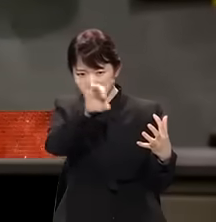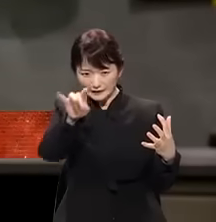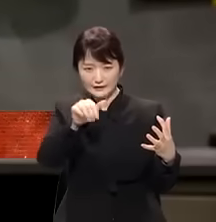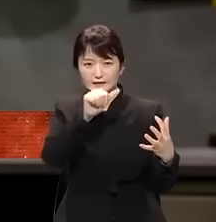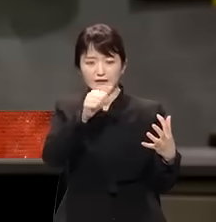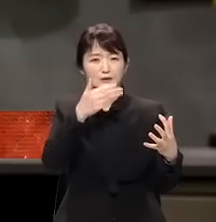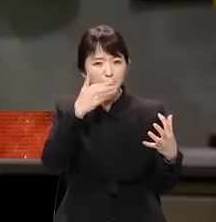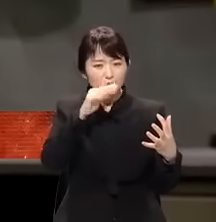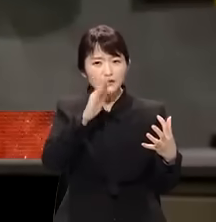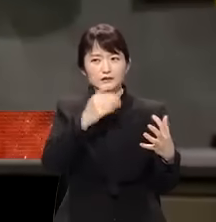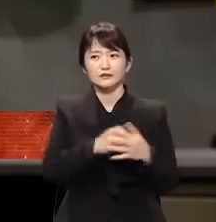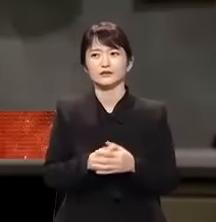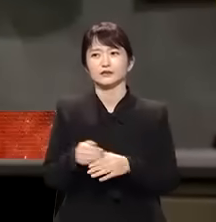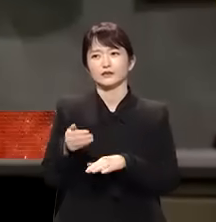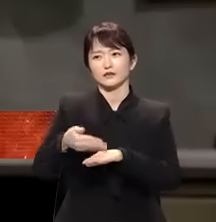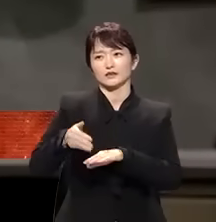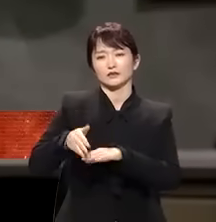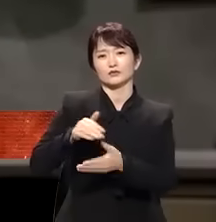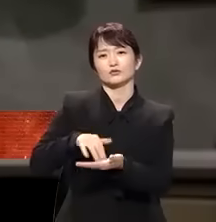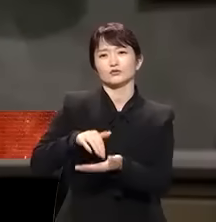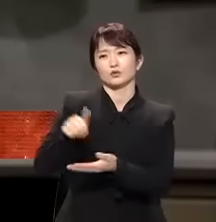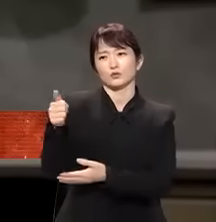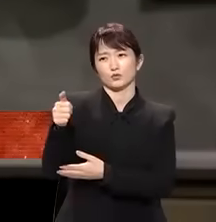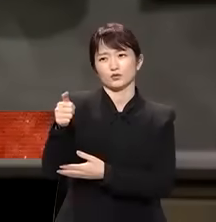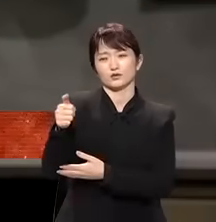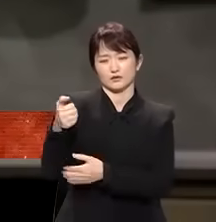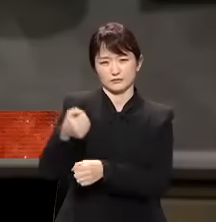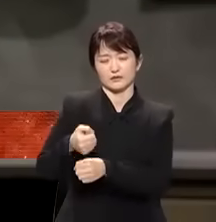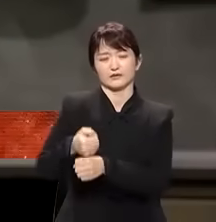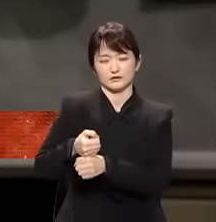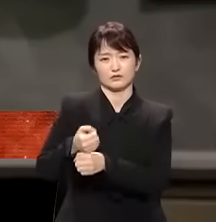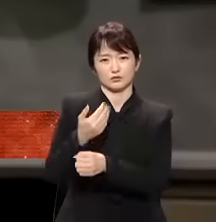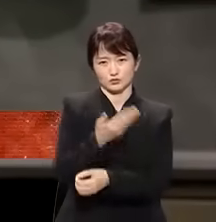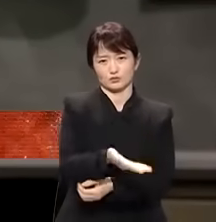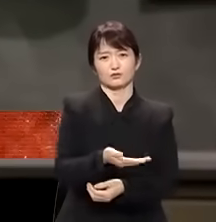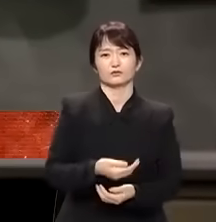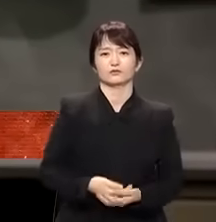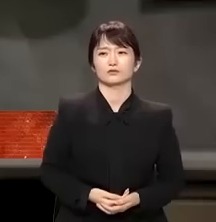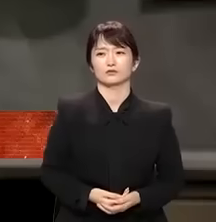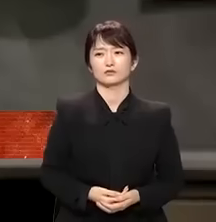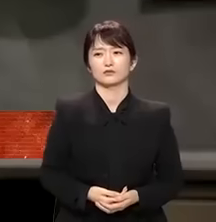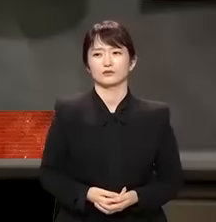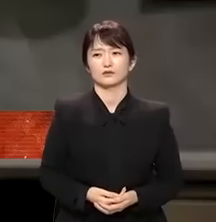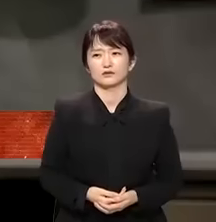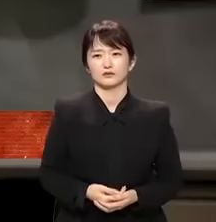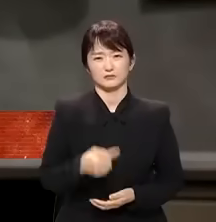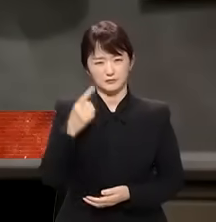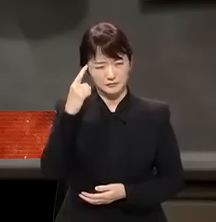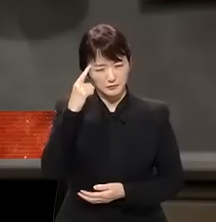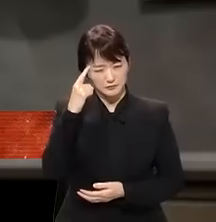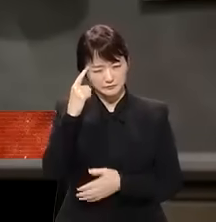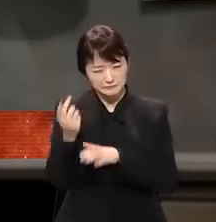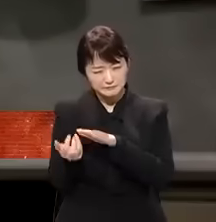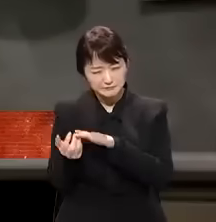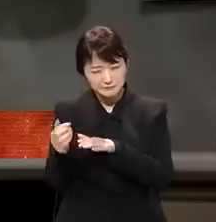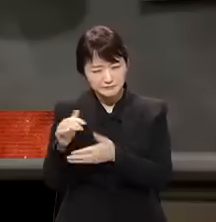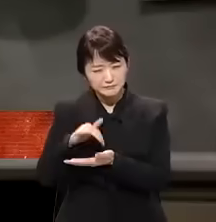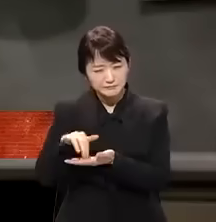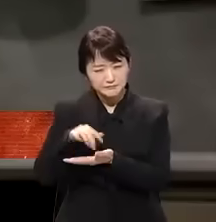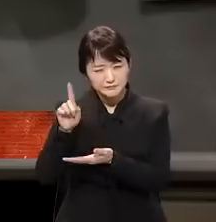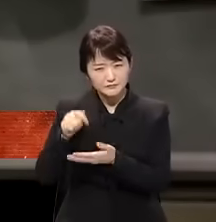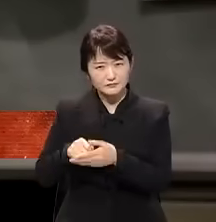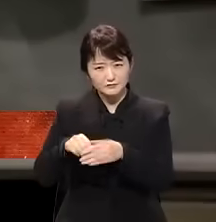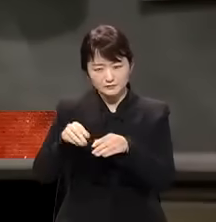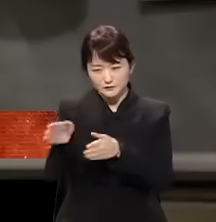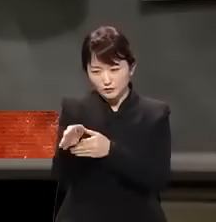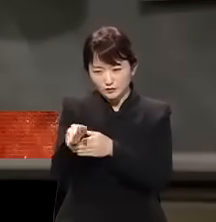되겠구나 50조원을 만들어 줘야 됩니다 50조원 이상을 만들어 줘야 되는데 그러려면 조금 뭐 머리 써서 얇게 얇게 쓰면